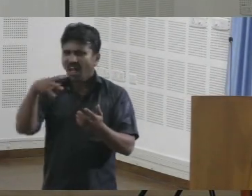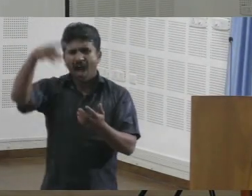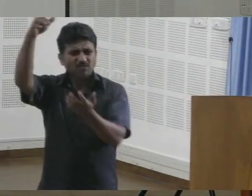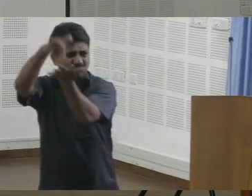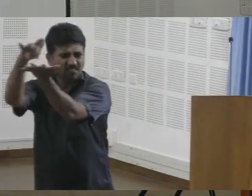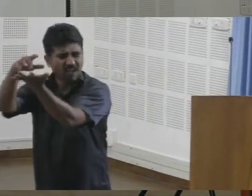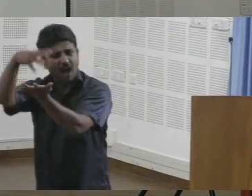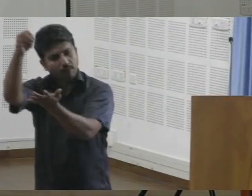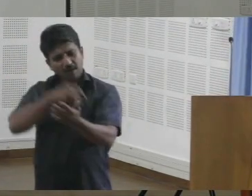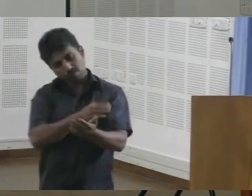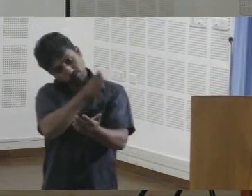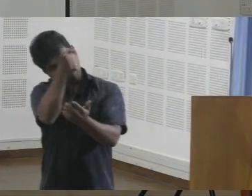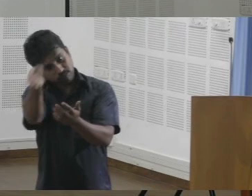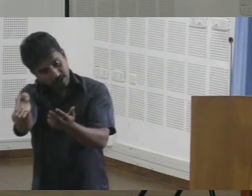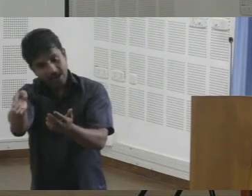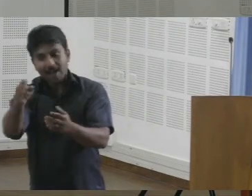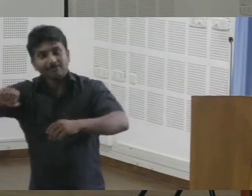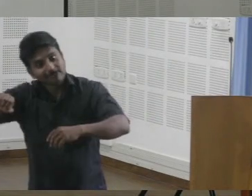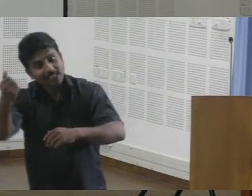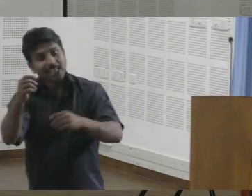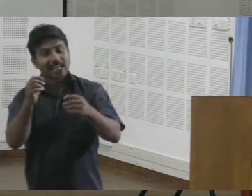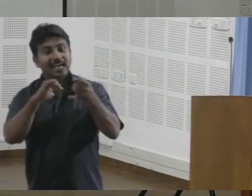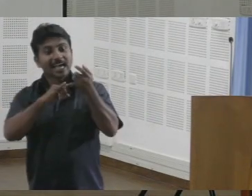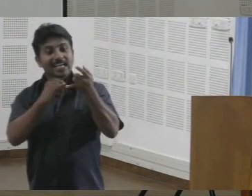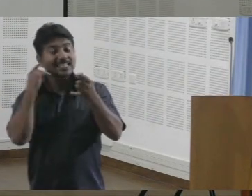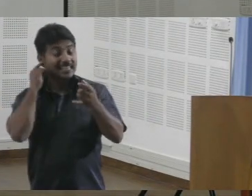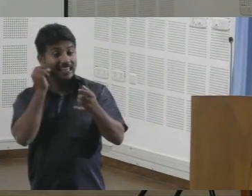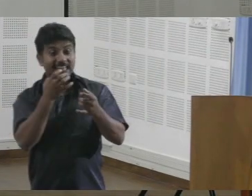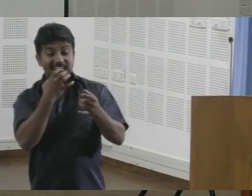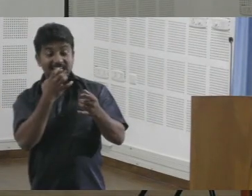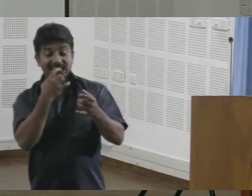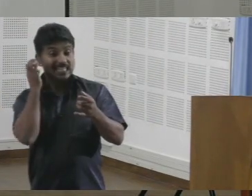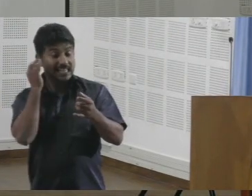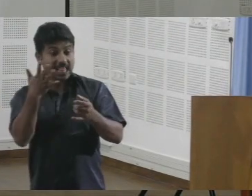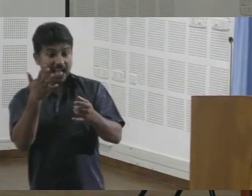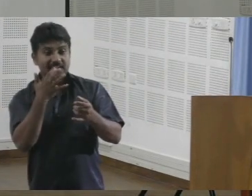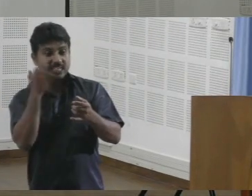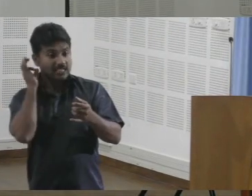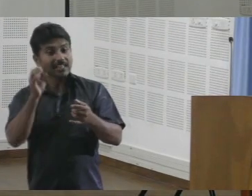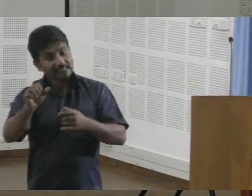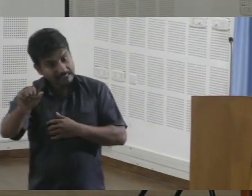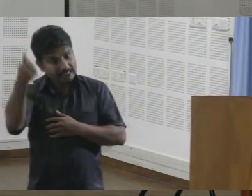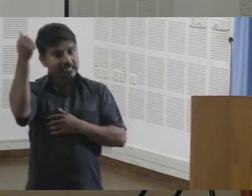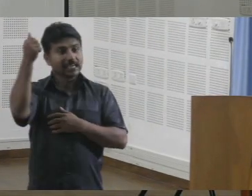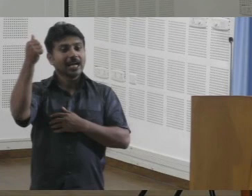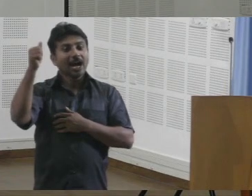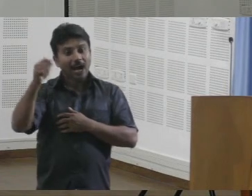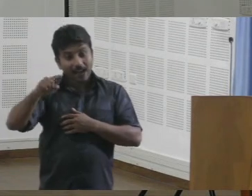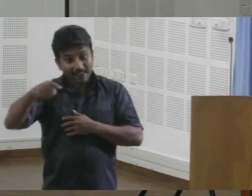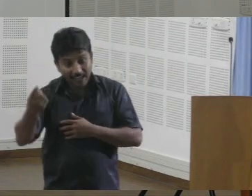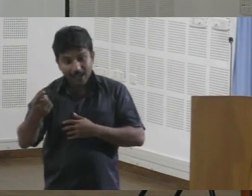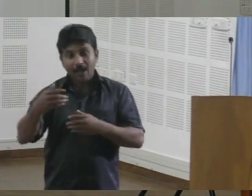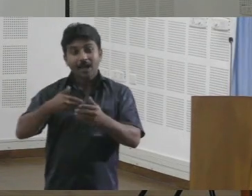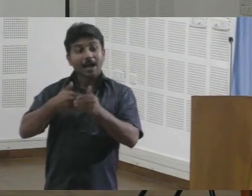പോയി. അതിലും അവന് സിൽവർ മെഡൽ കിട്ടി. പിന്നെ അവരവനെ ഒരു ഫെലിസിറ്റേഷൻ പ്രോഗ്രാം വെച്ചു. ആസ്